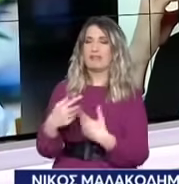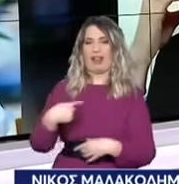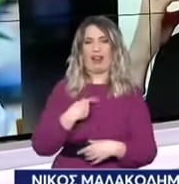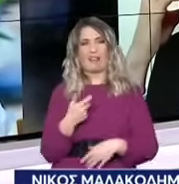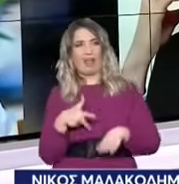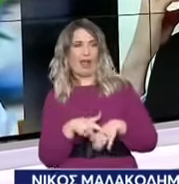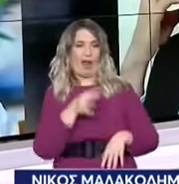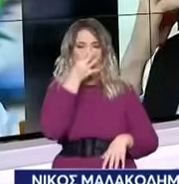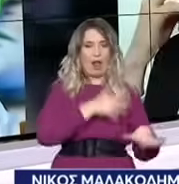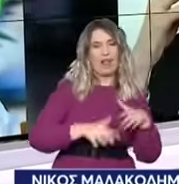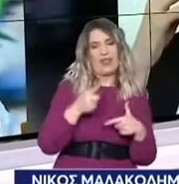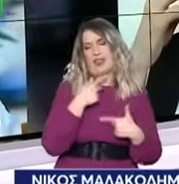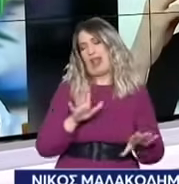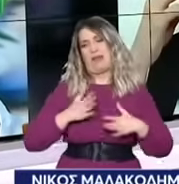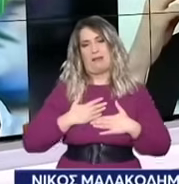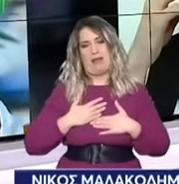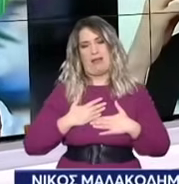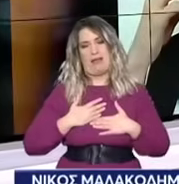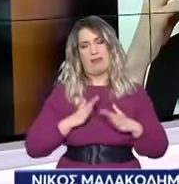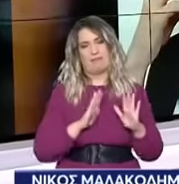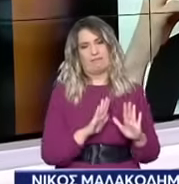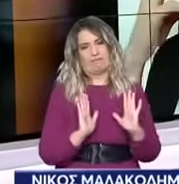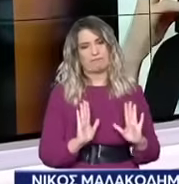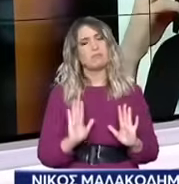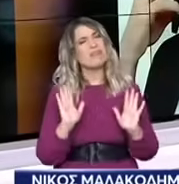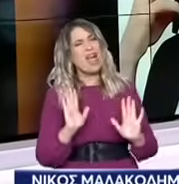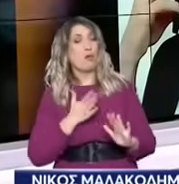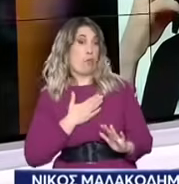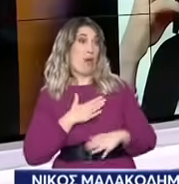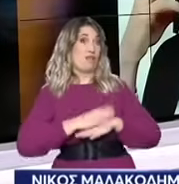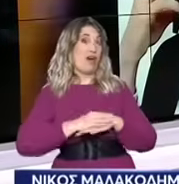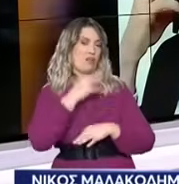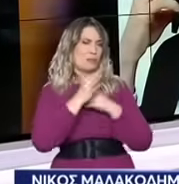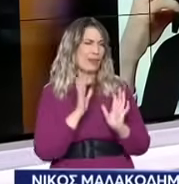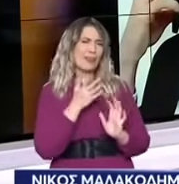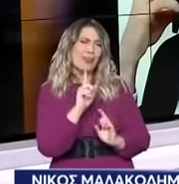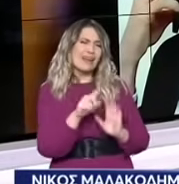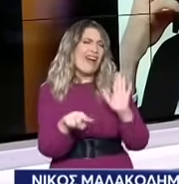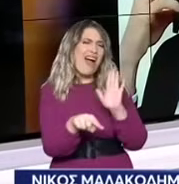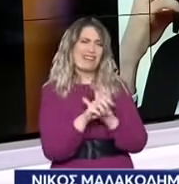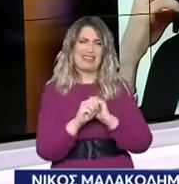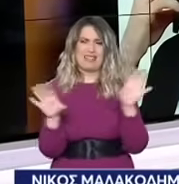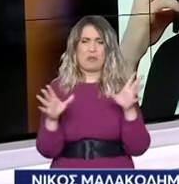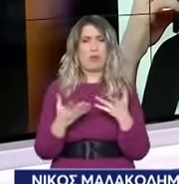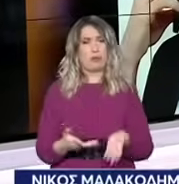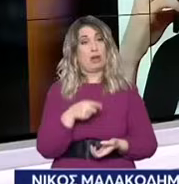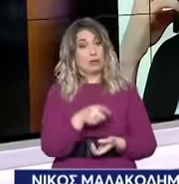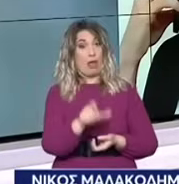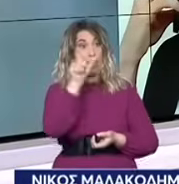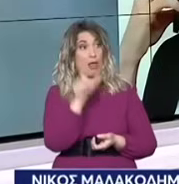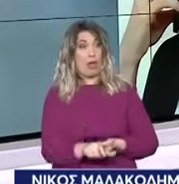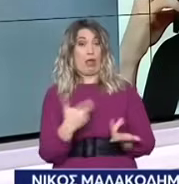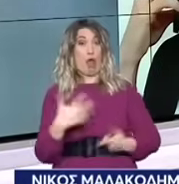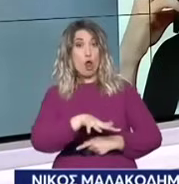Μαναποδήμο, πάντως θα μου επιτρέψετε να σας πω τη δική μου οπτική. Δεν είναι αρνητική είδηση. Όταν πέφτει κανείς θύμα κλοπής, όταν είναι